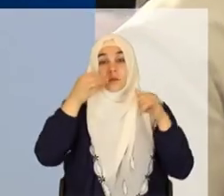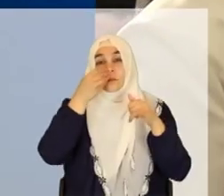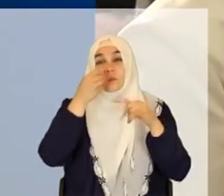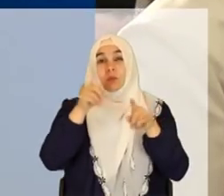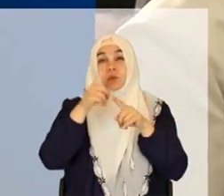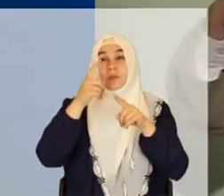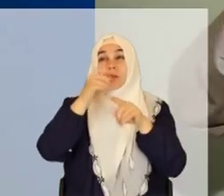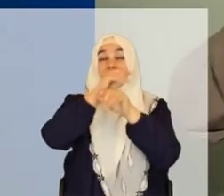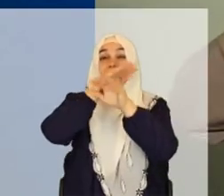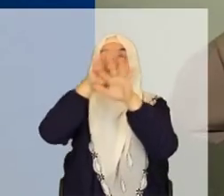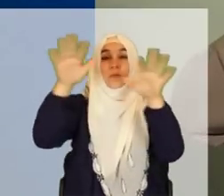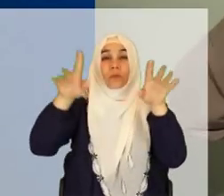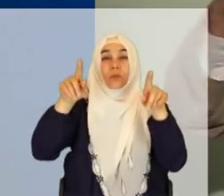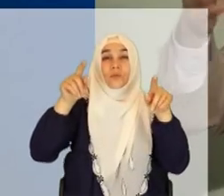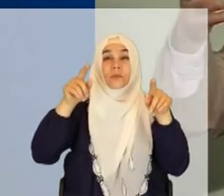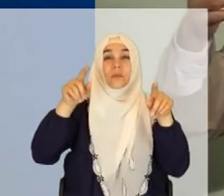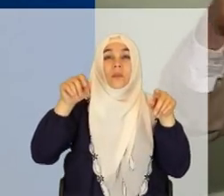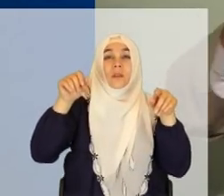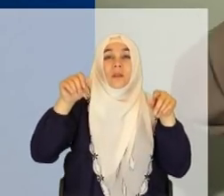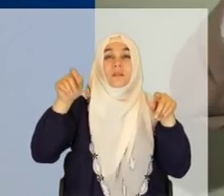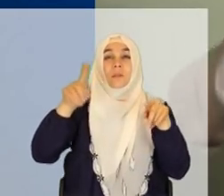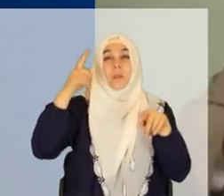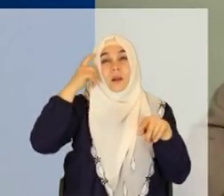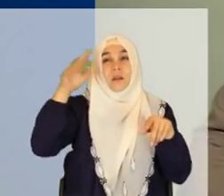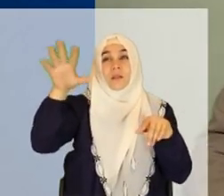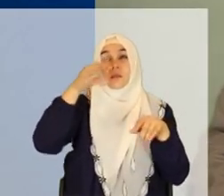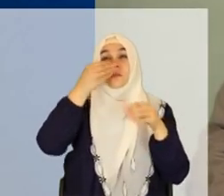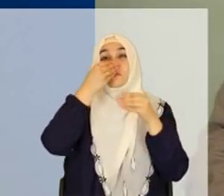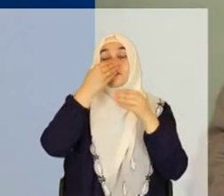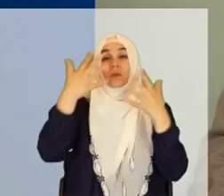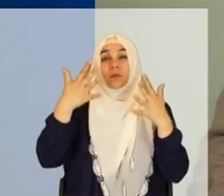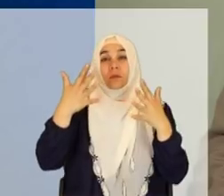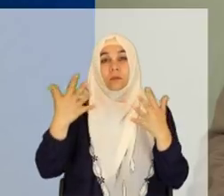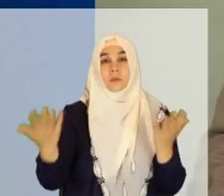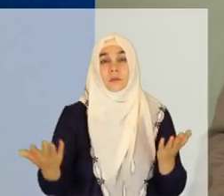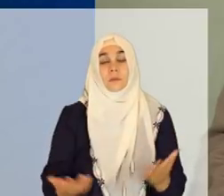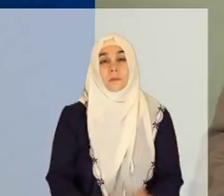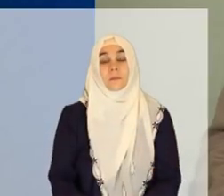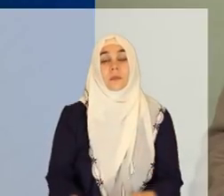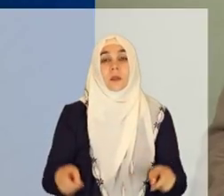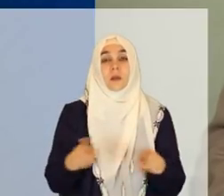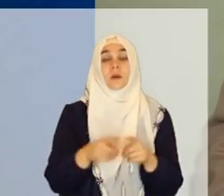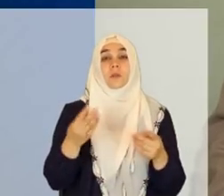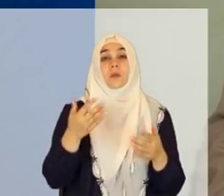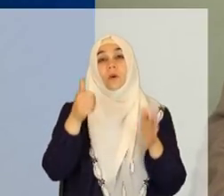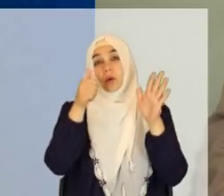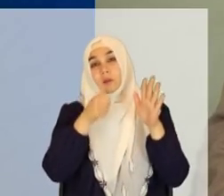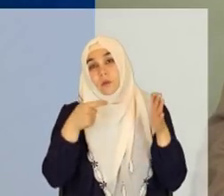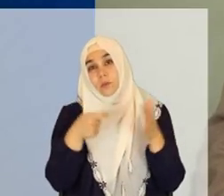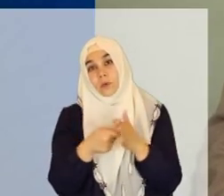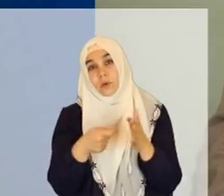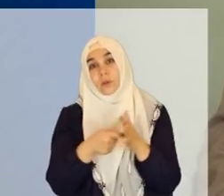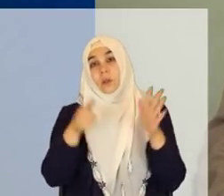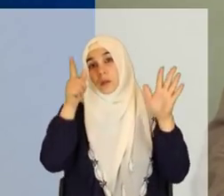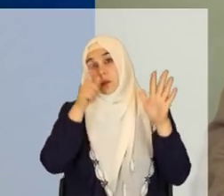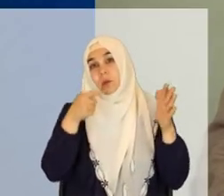Hidi hamma yoqni tutib ketar ekan, hali spirtni hidi ko'chaga, mahallaga ham tarqab ketar ekan. Endi buni berib 6 oy boqadimi, xudo